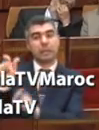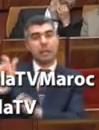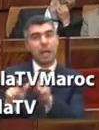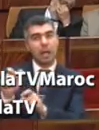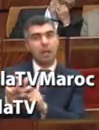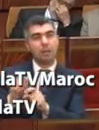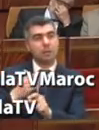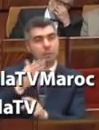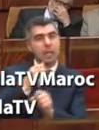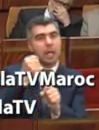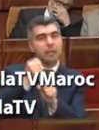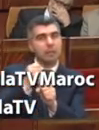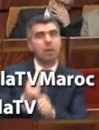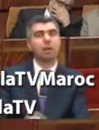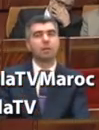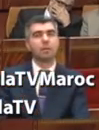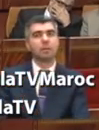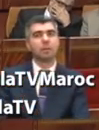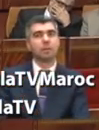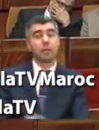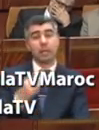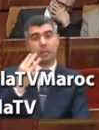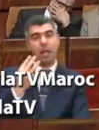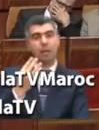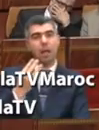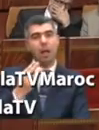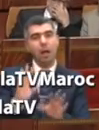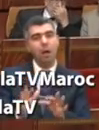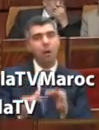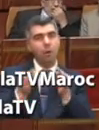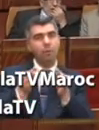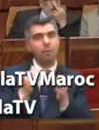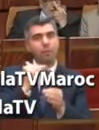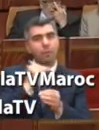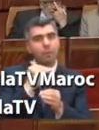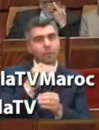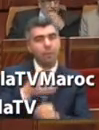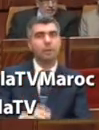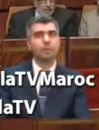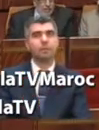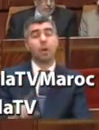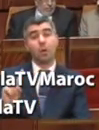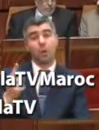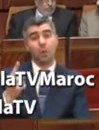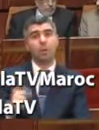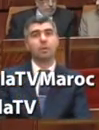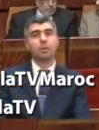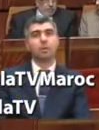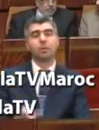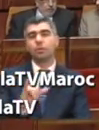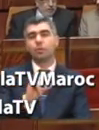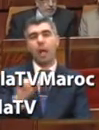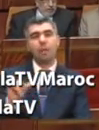باش يمشيوا ويشتغلوا. عندي ثلاثة ديال اقتراحات عملية وسريعة السيد الوزير. الأولى، ما يمكنش نتكلموا